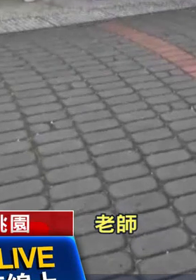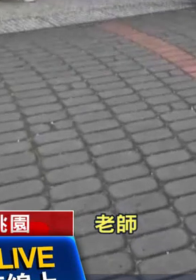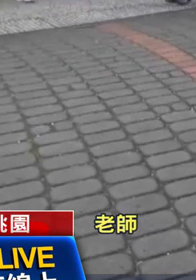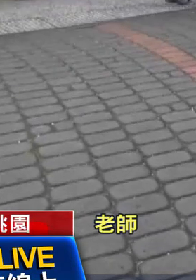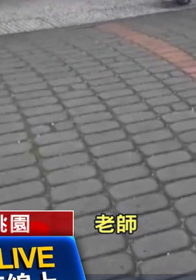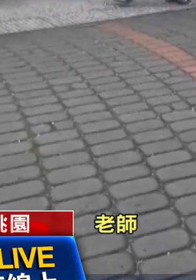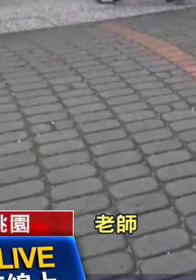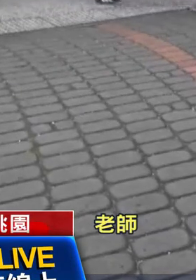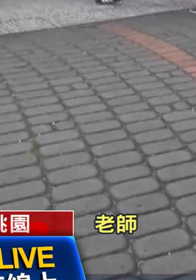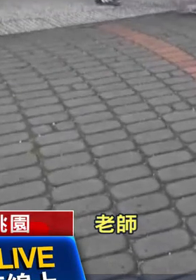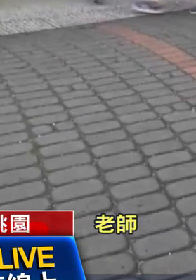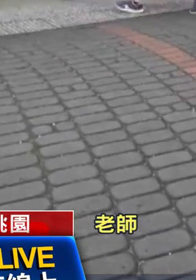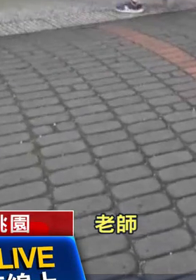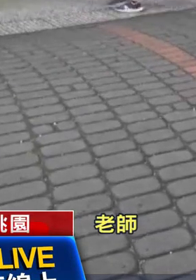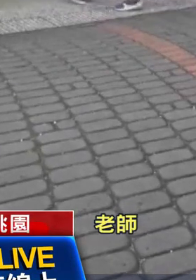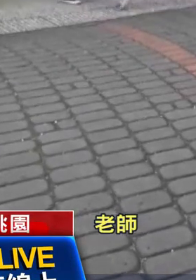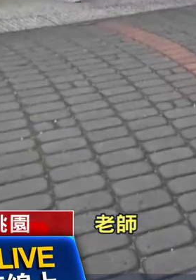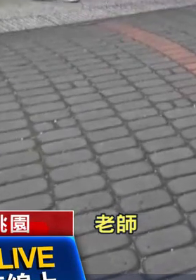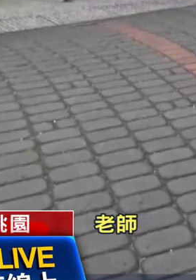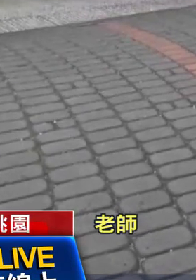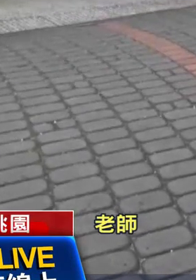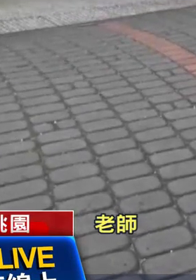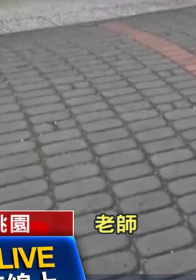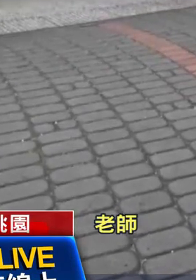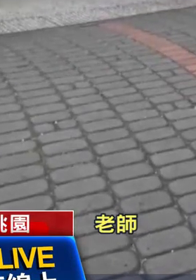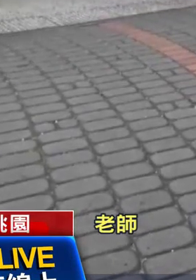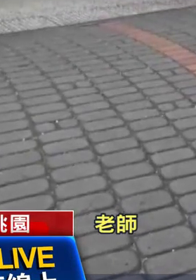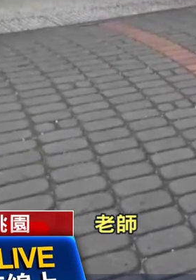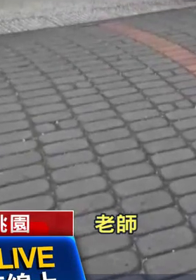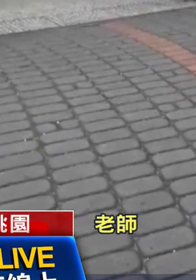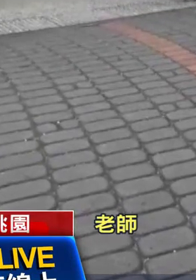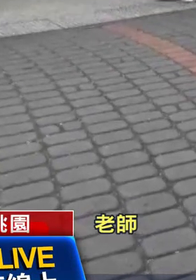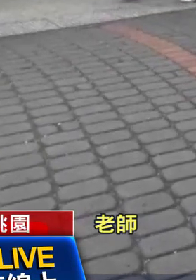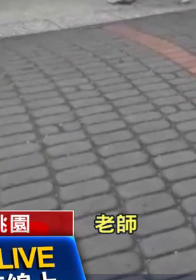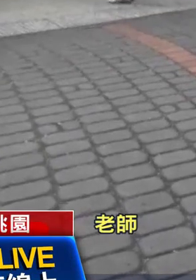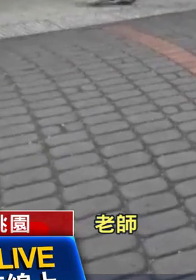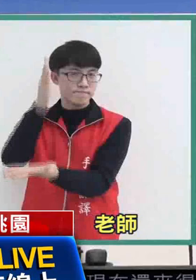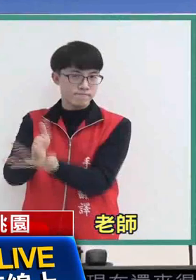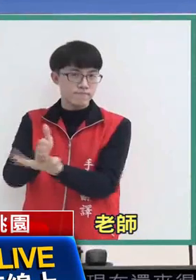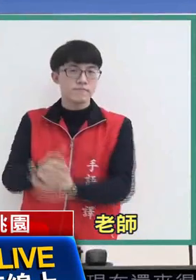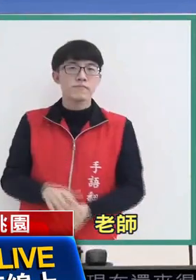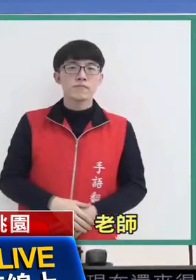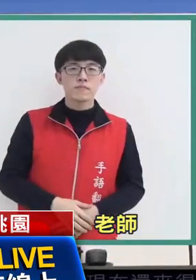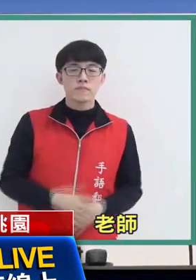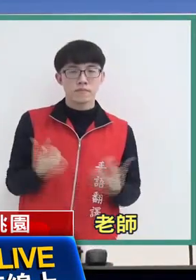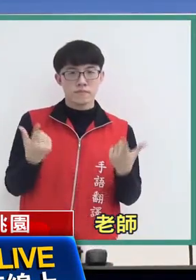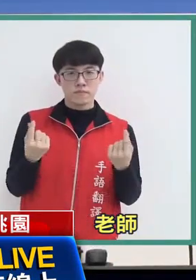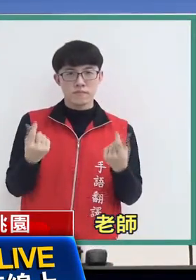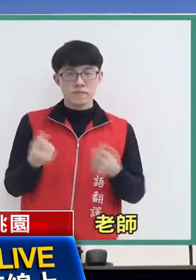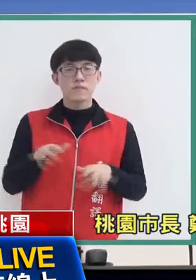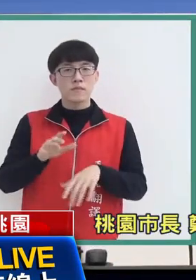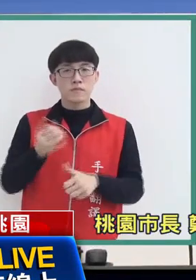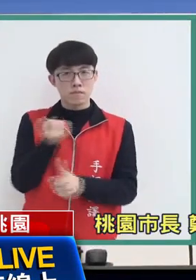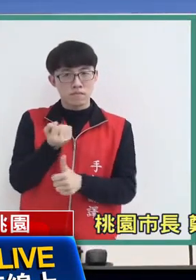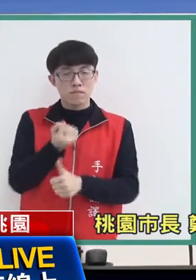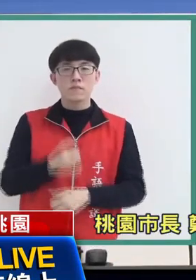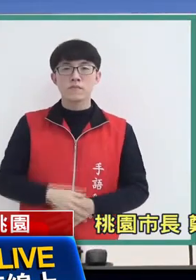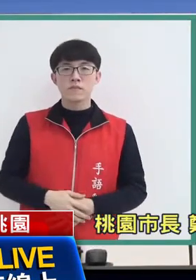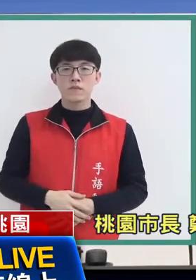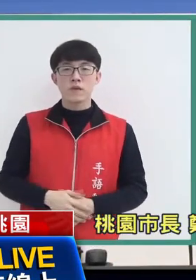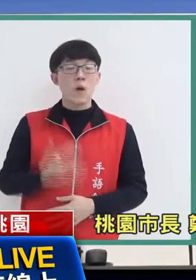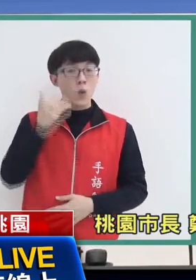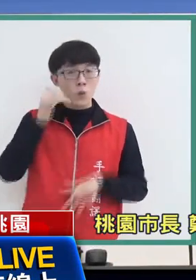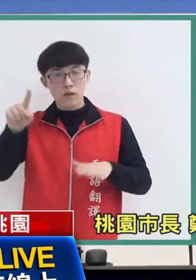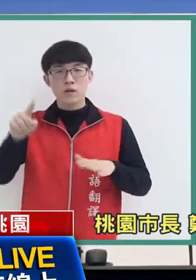间。他要访的应该是境外的，他要控制人数，你这样就没完没了嘛。 今明两天。有户外教